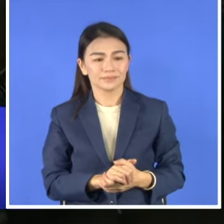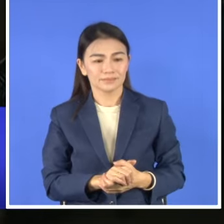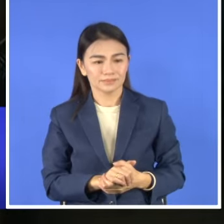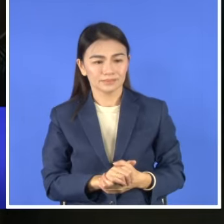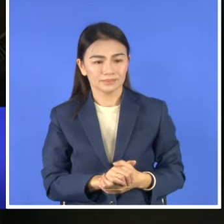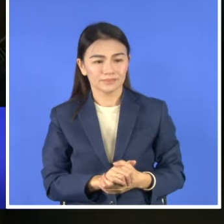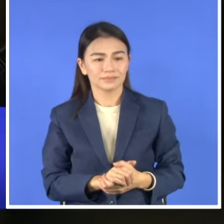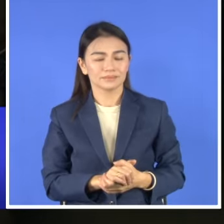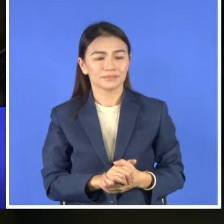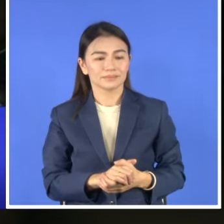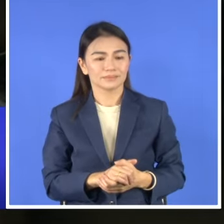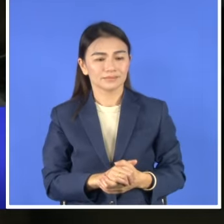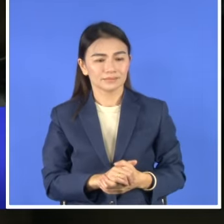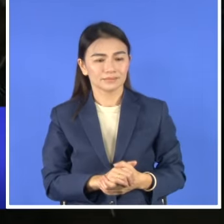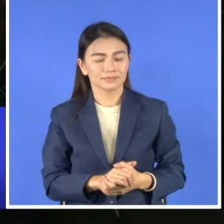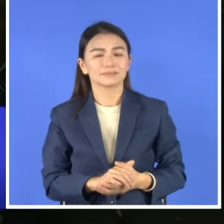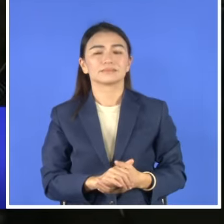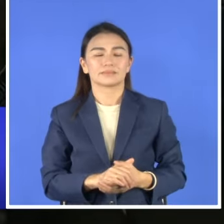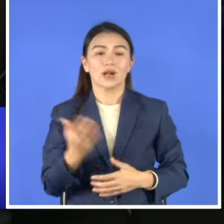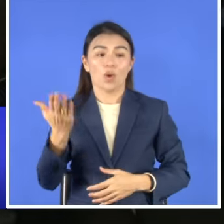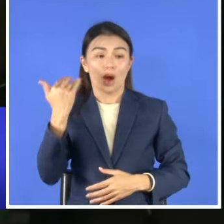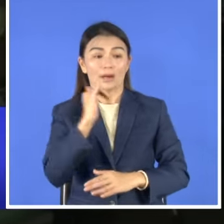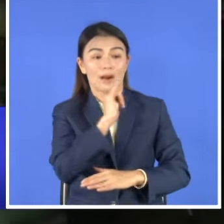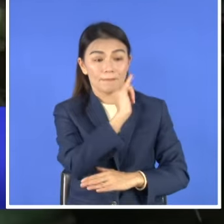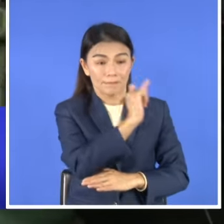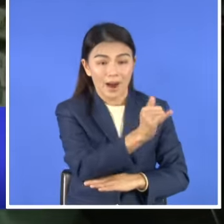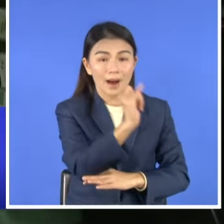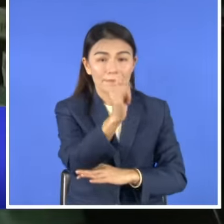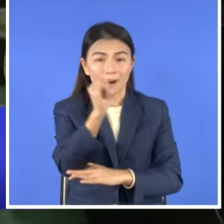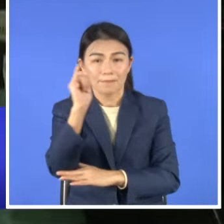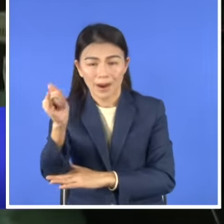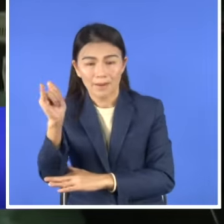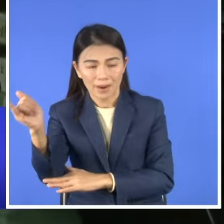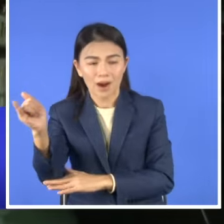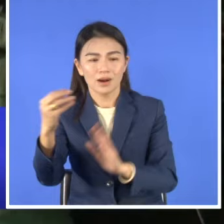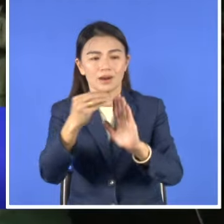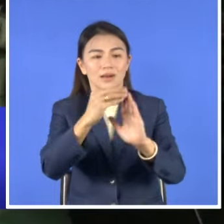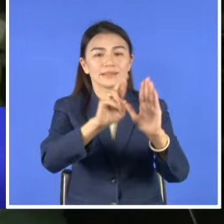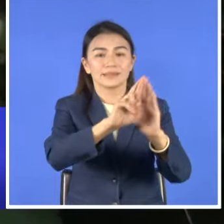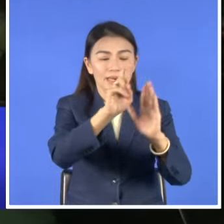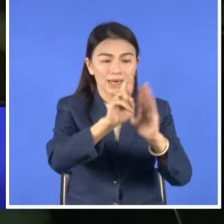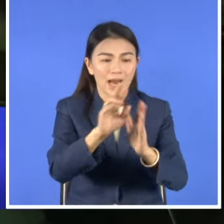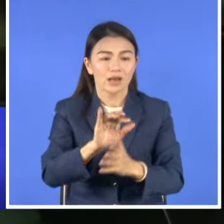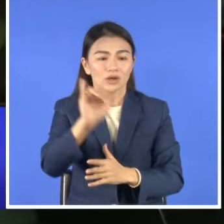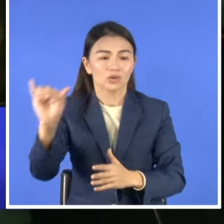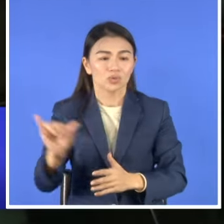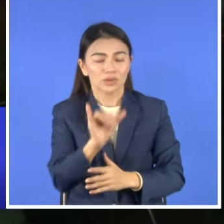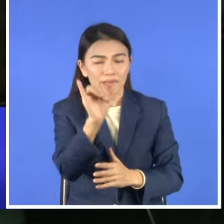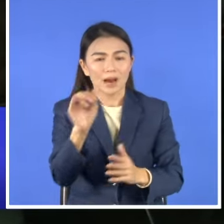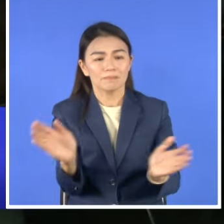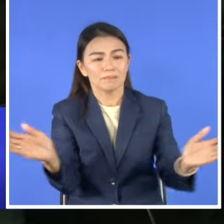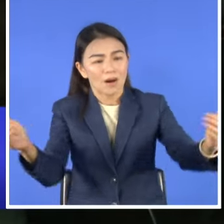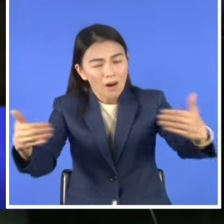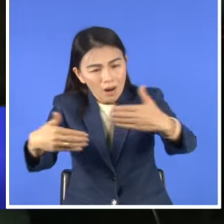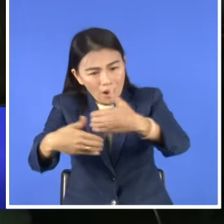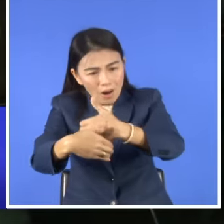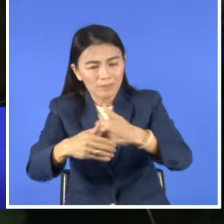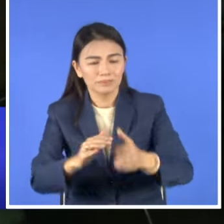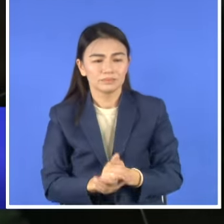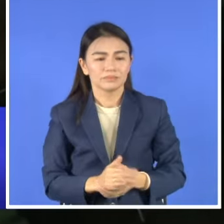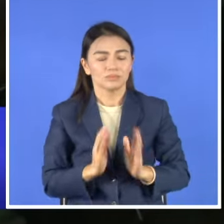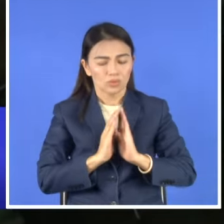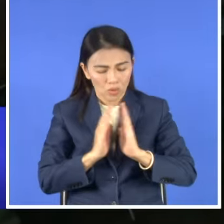ยังไงเดี๋ยวผมมารบคนเมื่อวานเท่านโอไปหลายจุดนะในจังหวัดเชียงรายนะครับแชาวบ้านชาวช่องคุณยายก็โอ๊ยสวมกอดท่านอ้นนะครับขอบคุณ